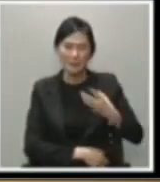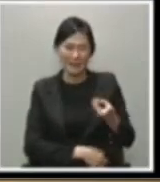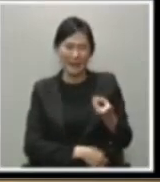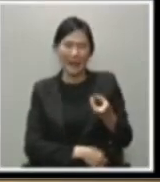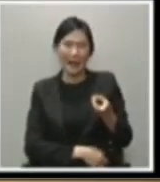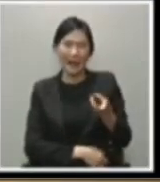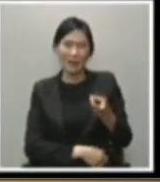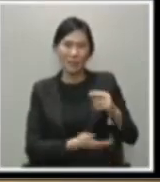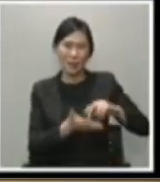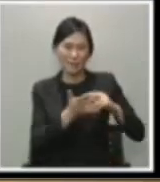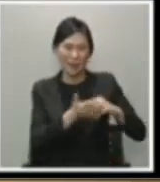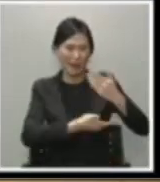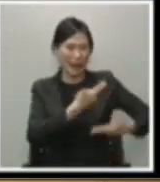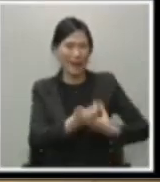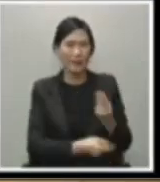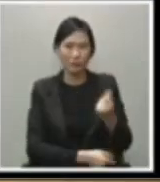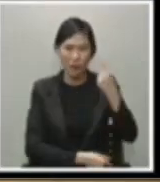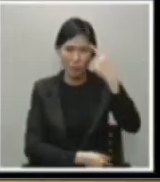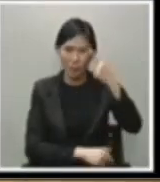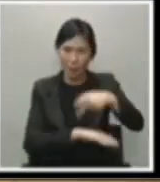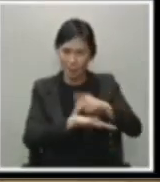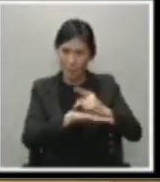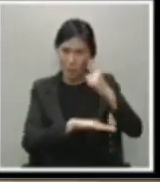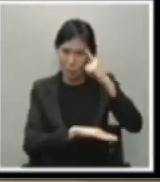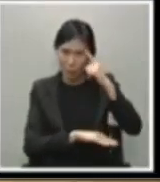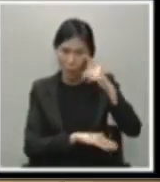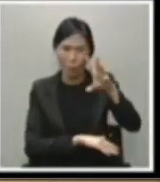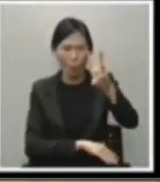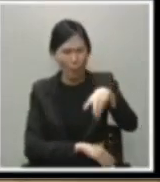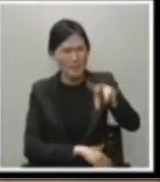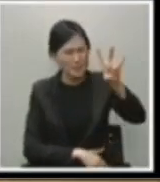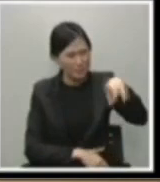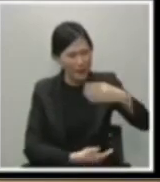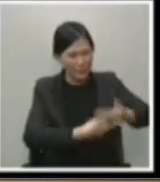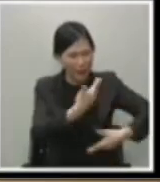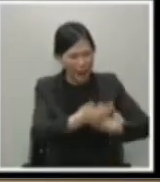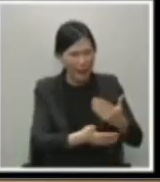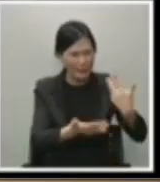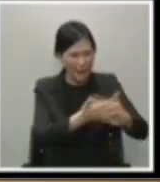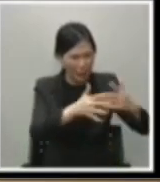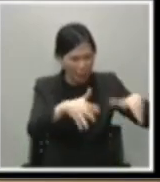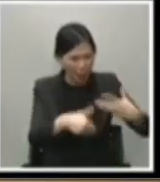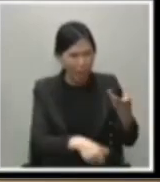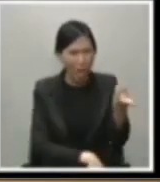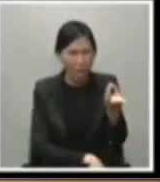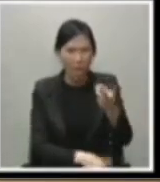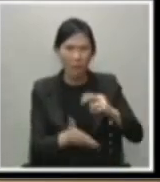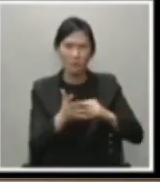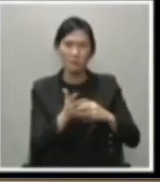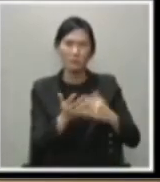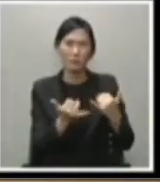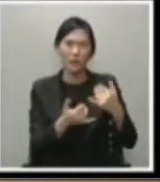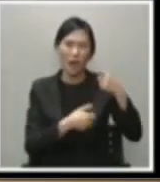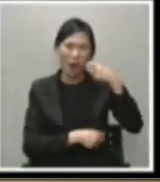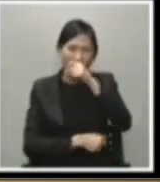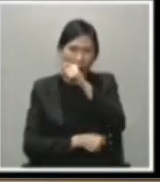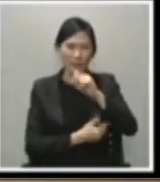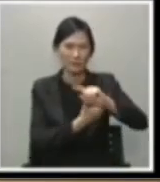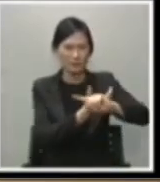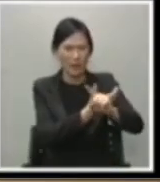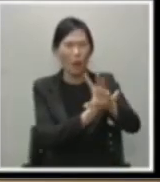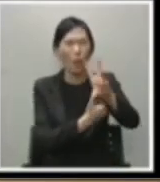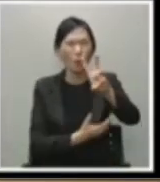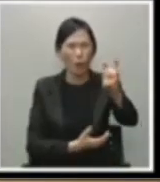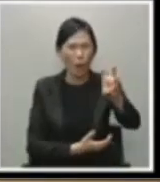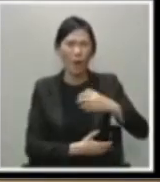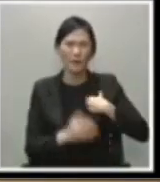12,000 นี่ขายได้เท่าไหร่ท่านประธานครับขายได้ 6-7,000 ครับอ้อยตันละ 1,000 ตอนนี้ขายได้เท่าไหร่600ครับยางพา